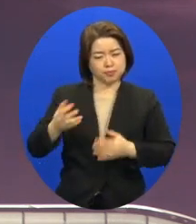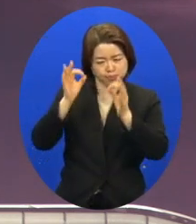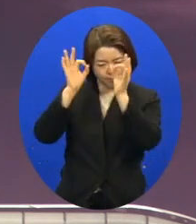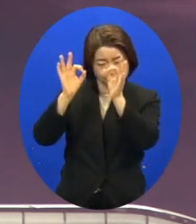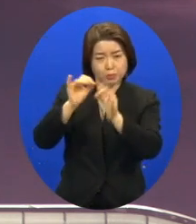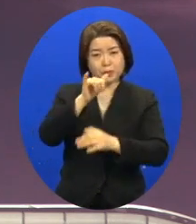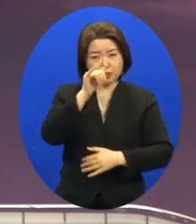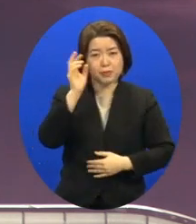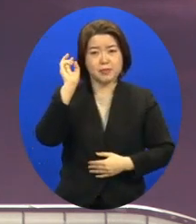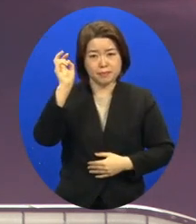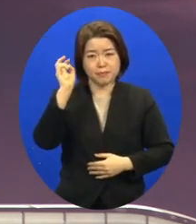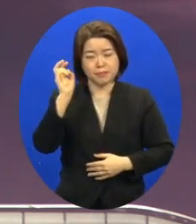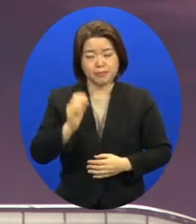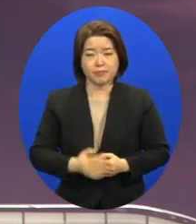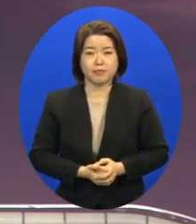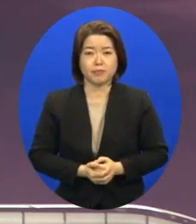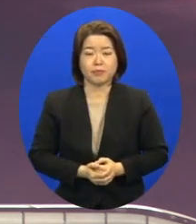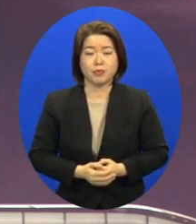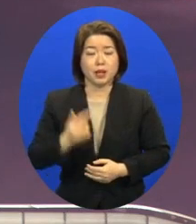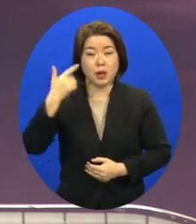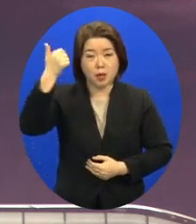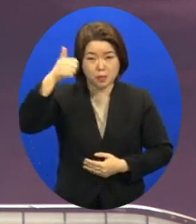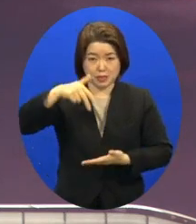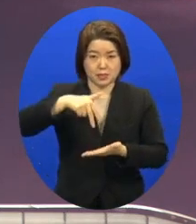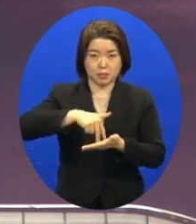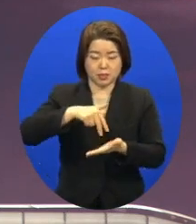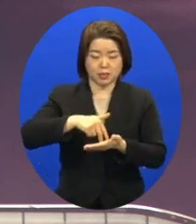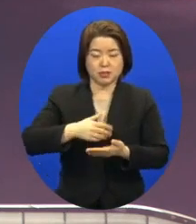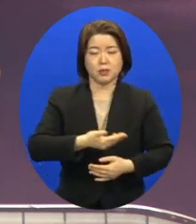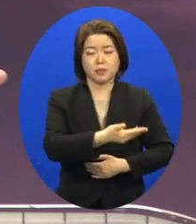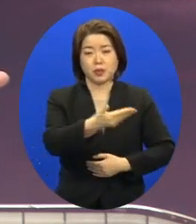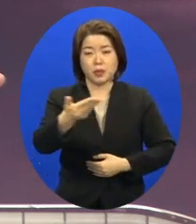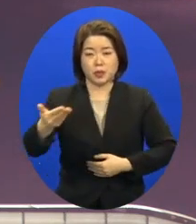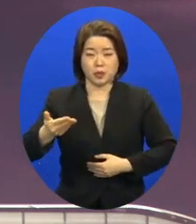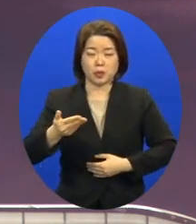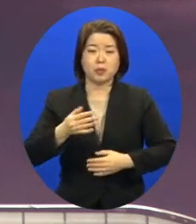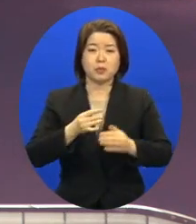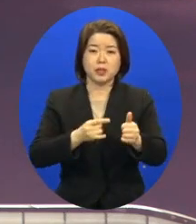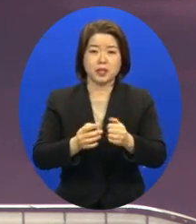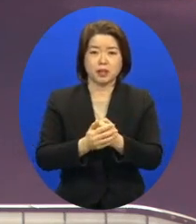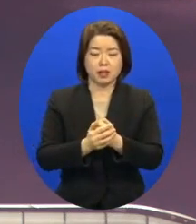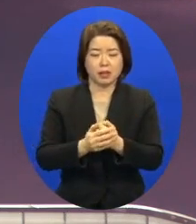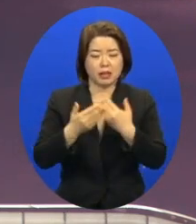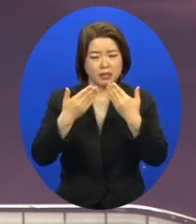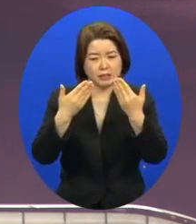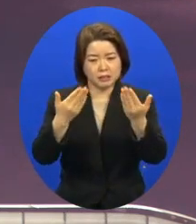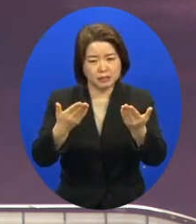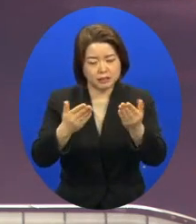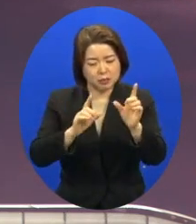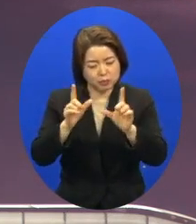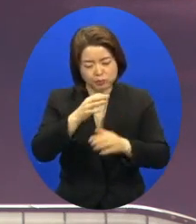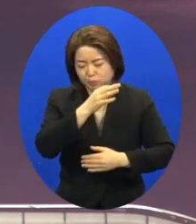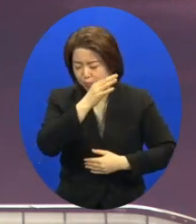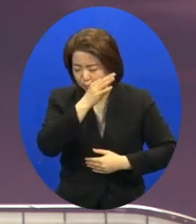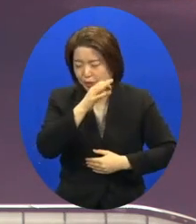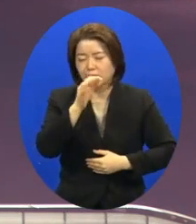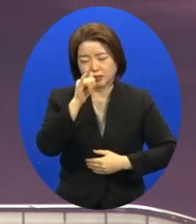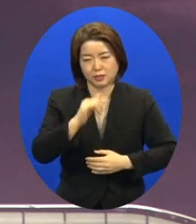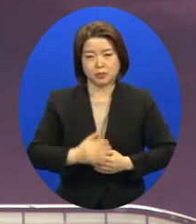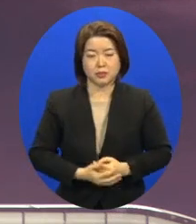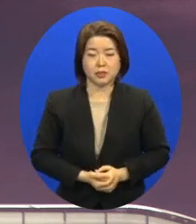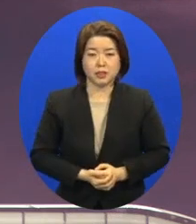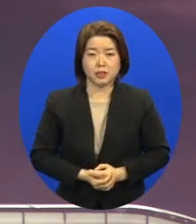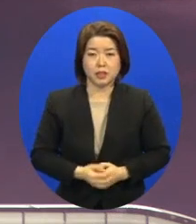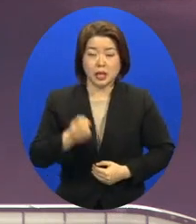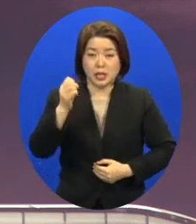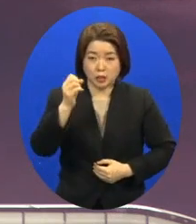보셨을 겁니다. 목사로서 교우 여러분들에게 사실 드릴 면목이 없습니다.